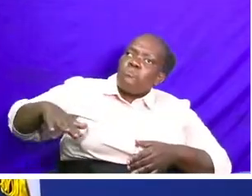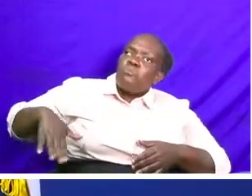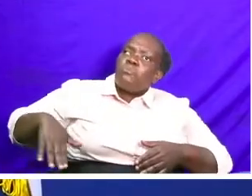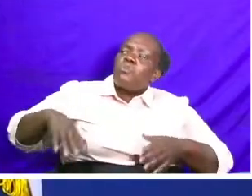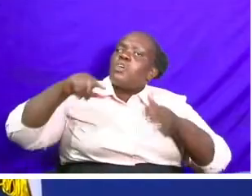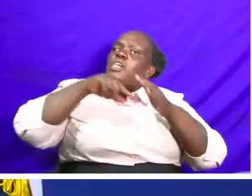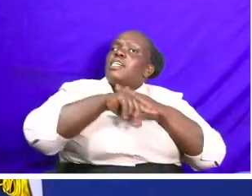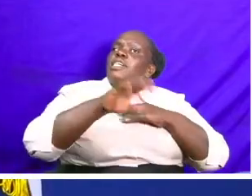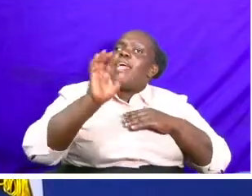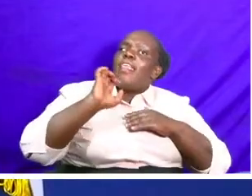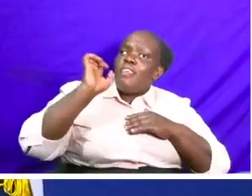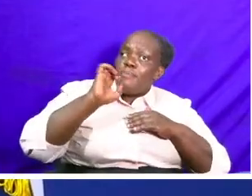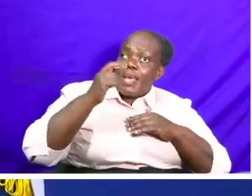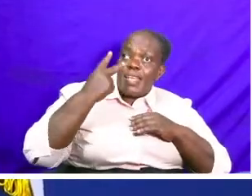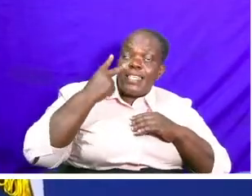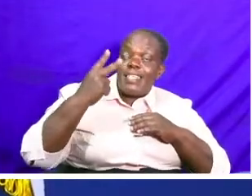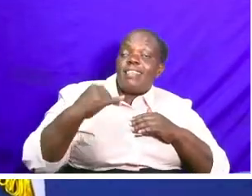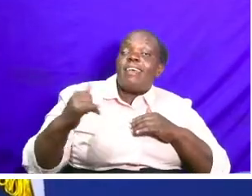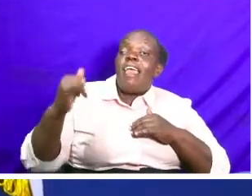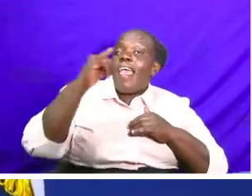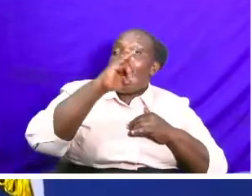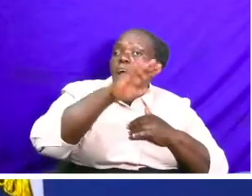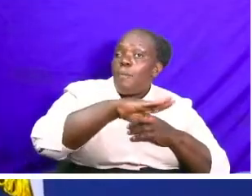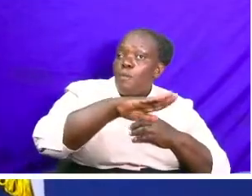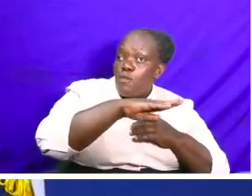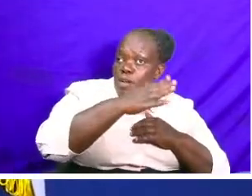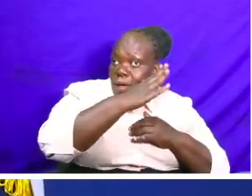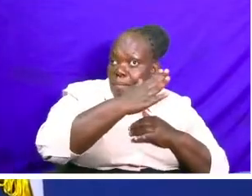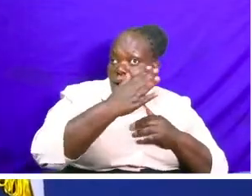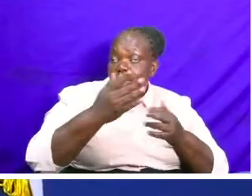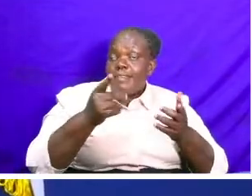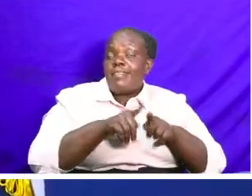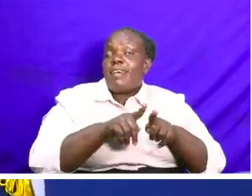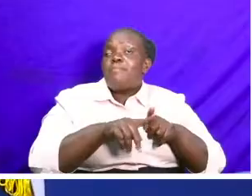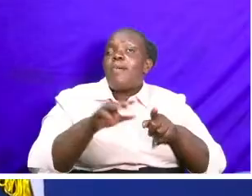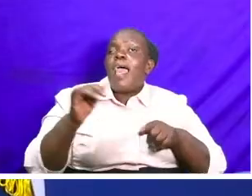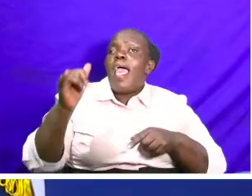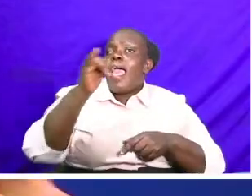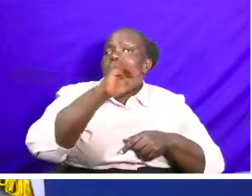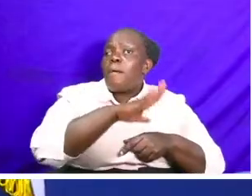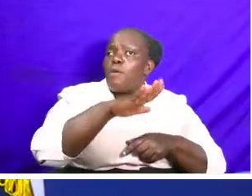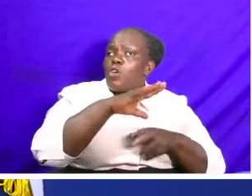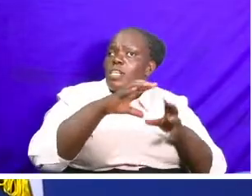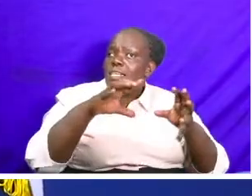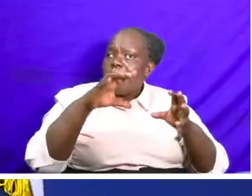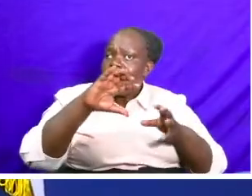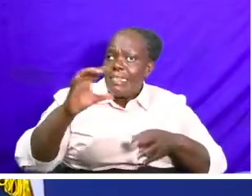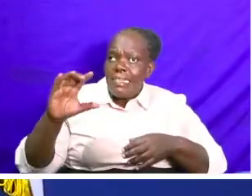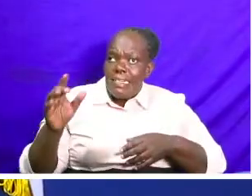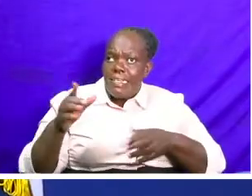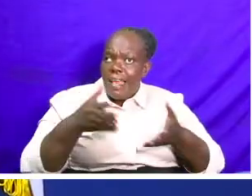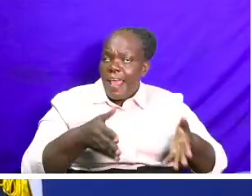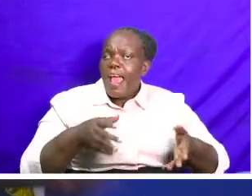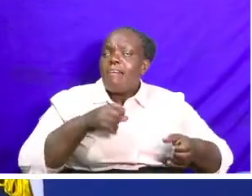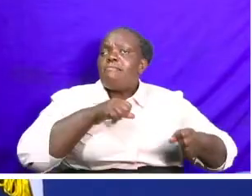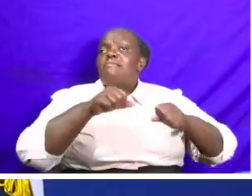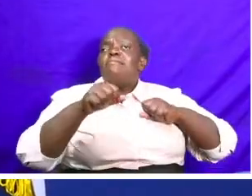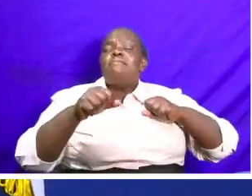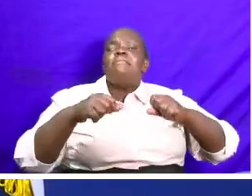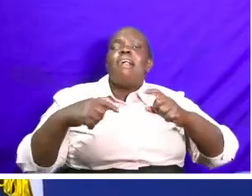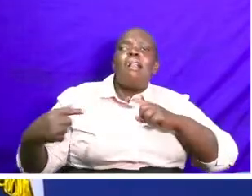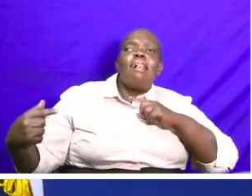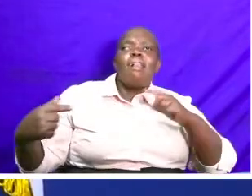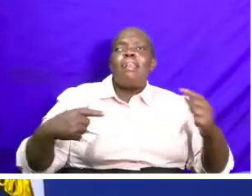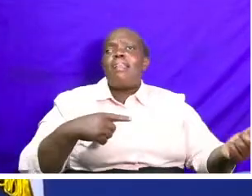Ingia pale Ethiopia uone uwanja wao wa ndege, na sasa hivi wanatengeneza jiji, airport city, na sisi bado huku tunapigana na kuzorotana